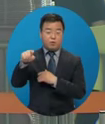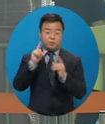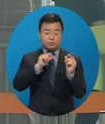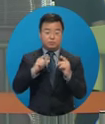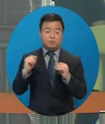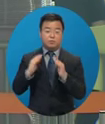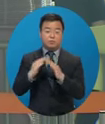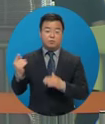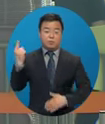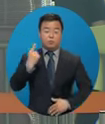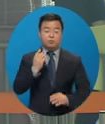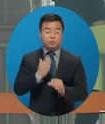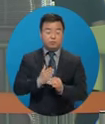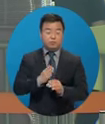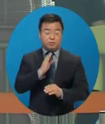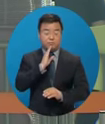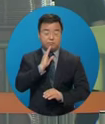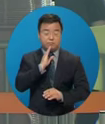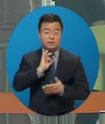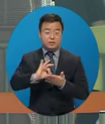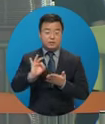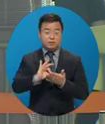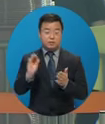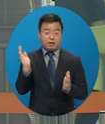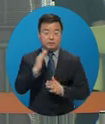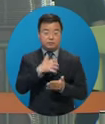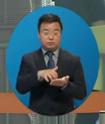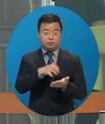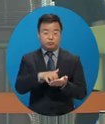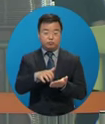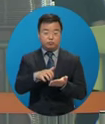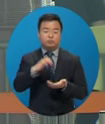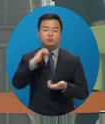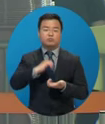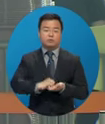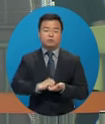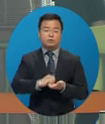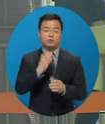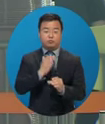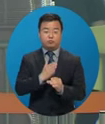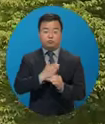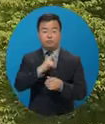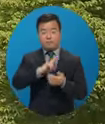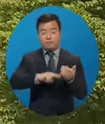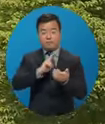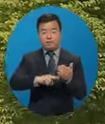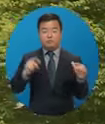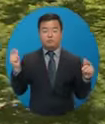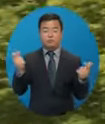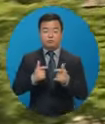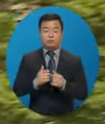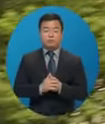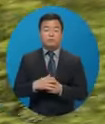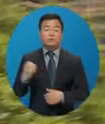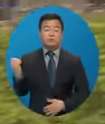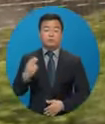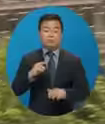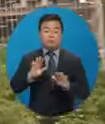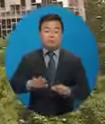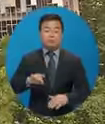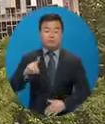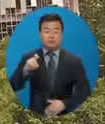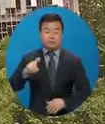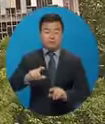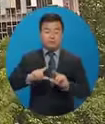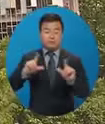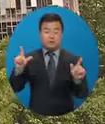아무래도 그 이용자는 고정돼 있는데 줄게 되죠, 매출은. 게다가 오는 11월 개관하는